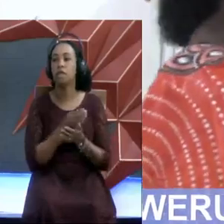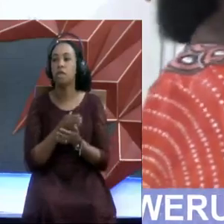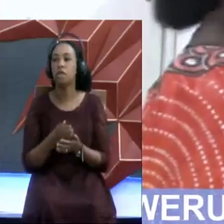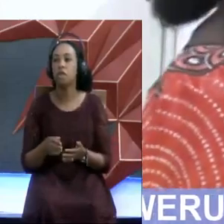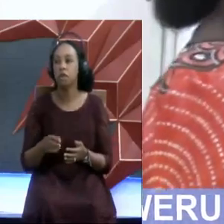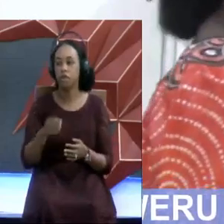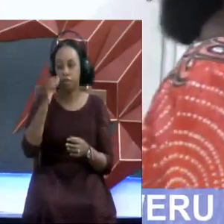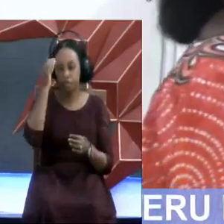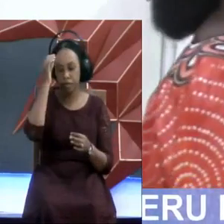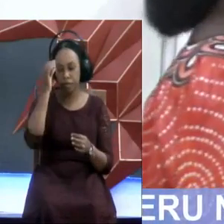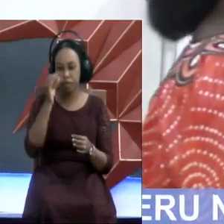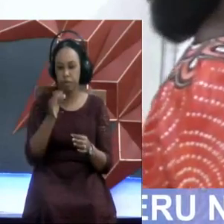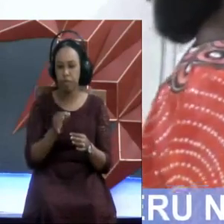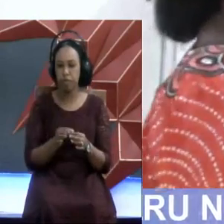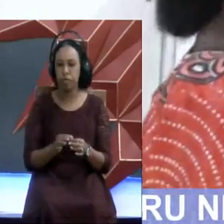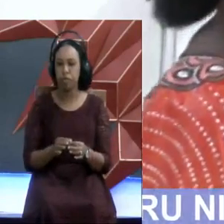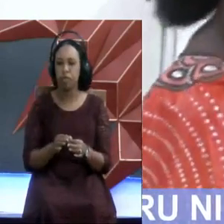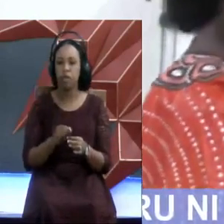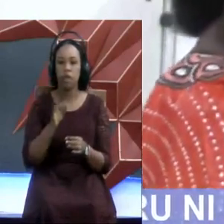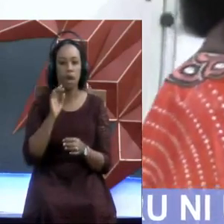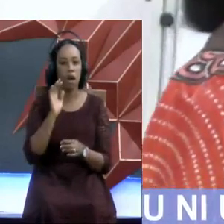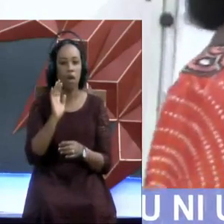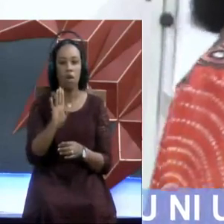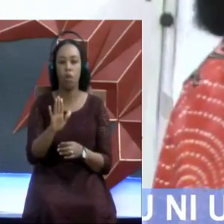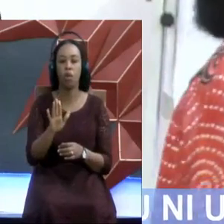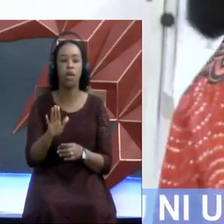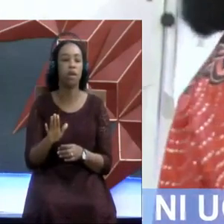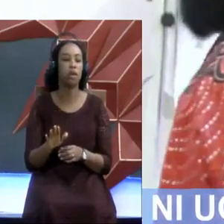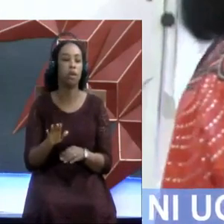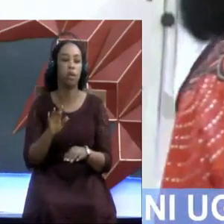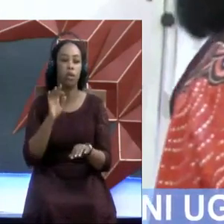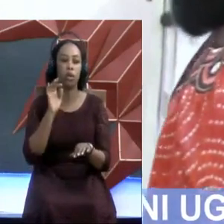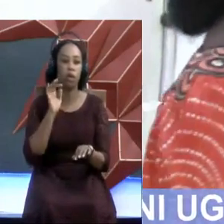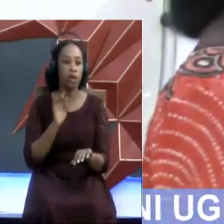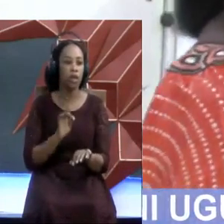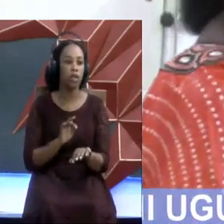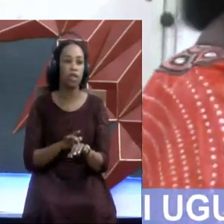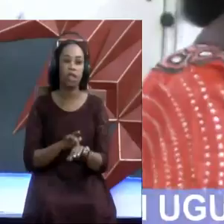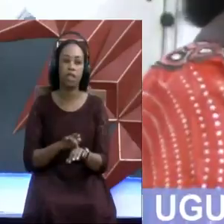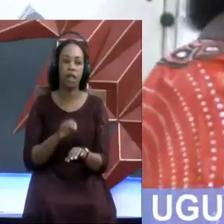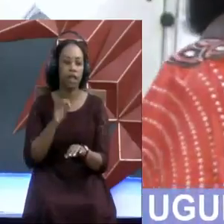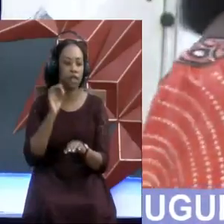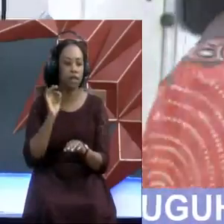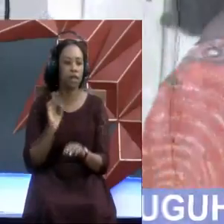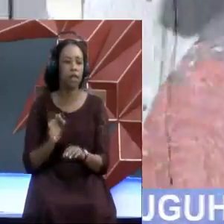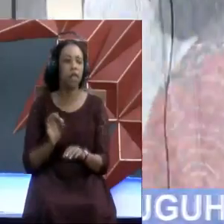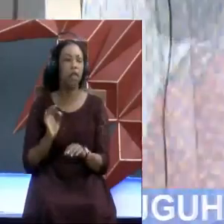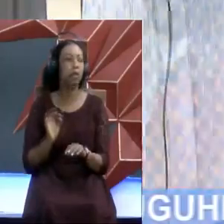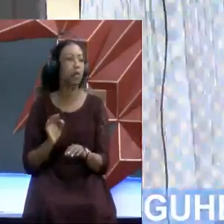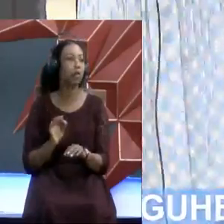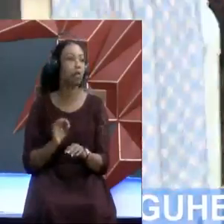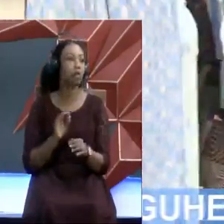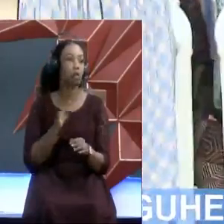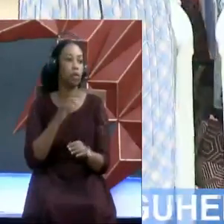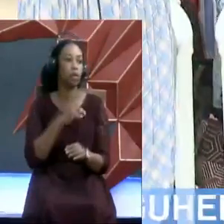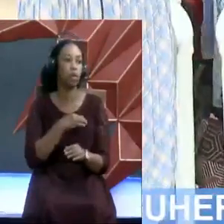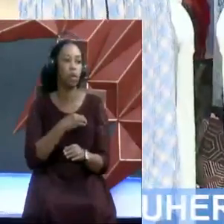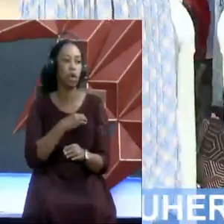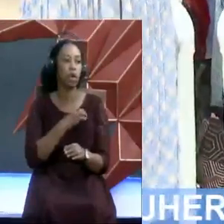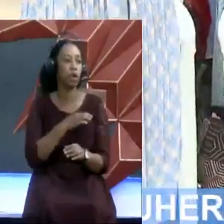Tumaini lako wewe Shika sana Shika kwenye